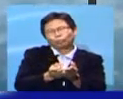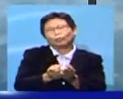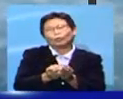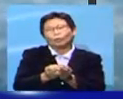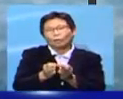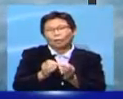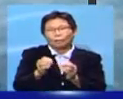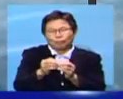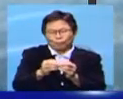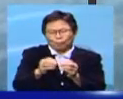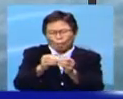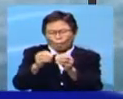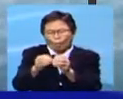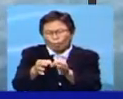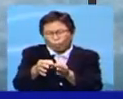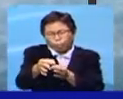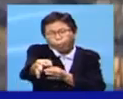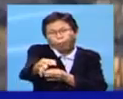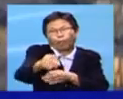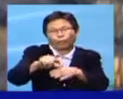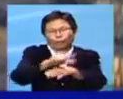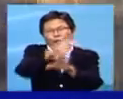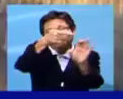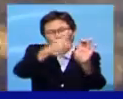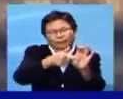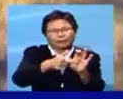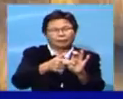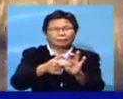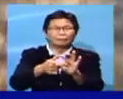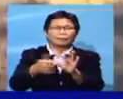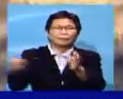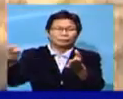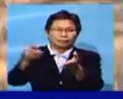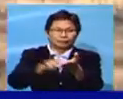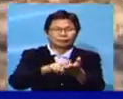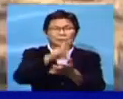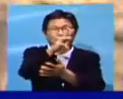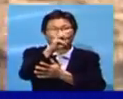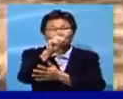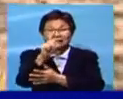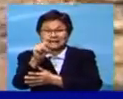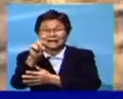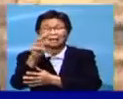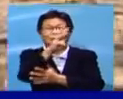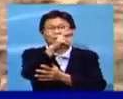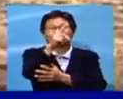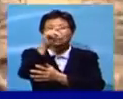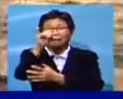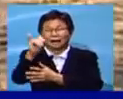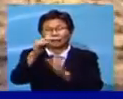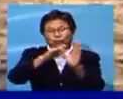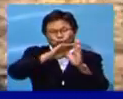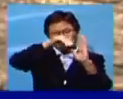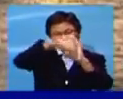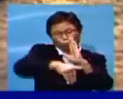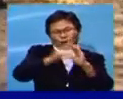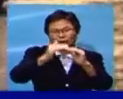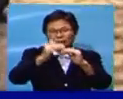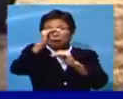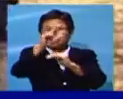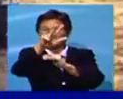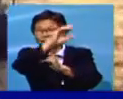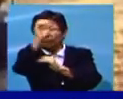pengurangan bekalan dagangan hadapan West Texas intermedi w Ti susut lebih 3% di bawah